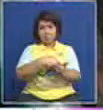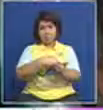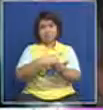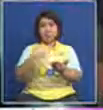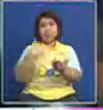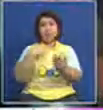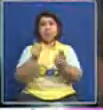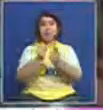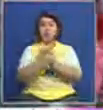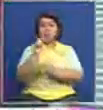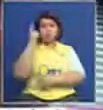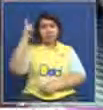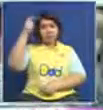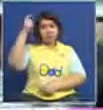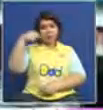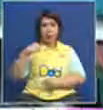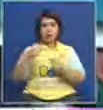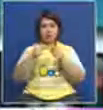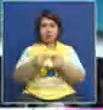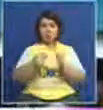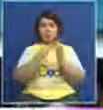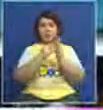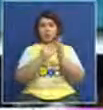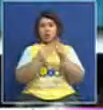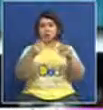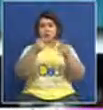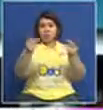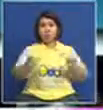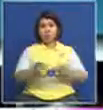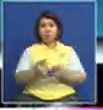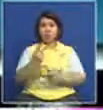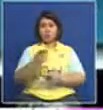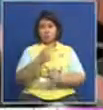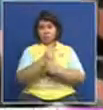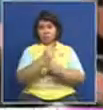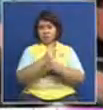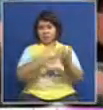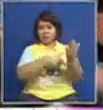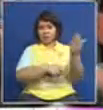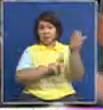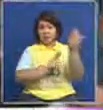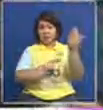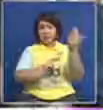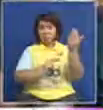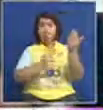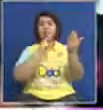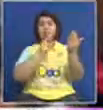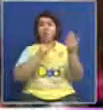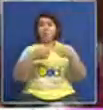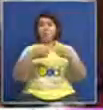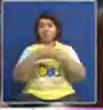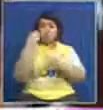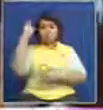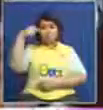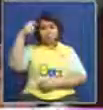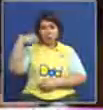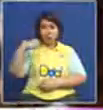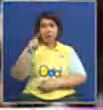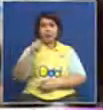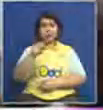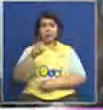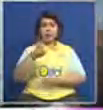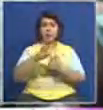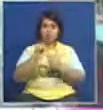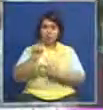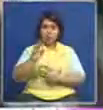บว่าชาวเมียนมาส่วนใหญ่มาจากจังหวัดเกาะ2เพื่อกลับเข้ามาทำงานในจังหวัดระนองส่วนชาวเมียนมาส่วนใหญ่ในพื้นที่ทวายมะริด